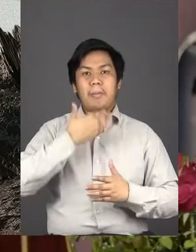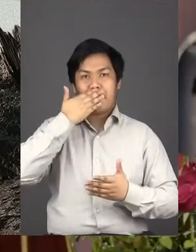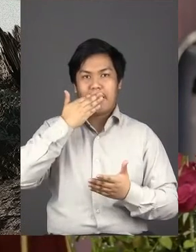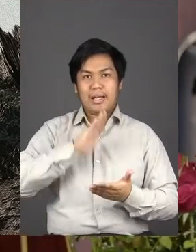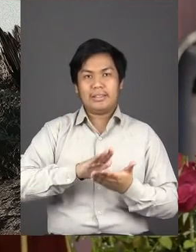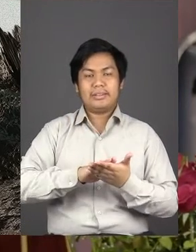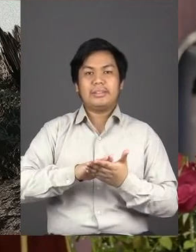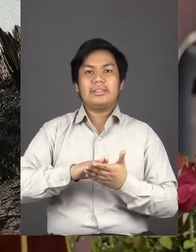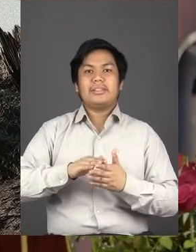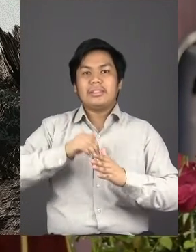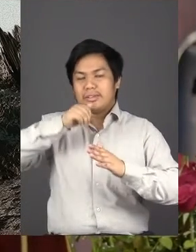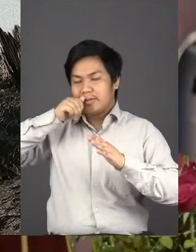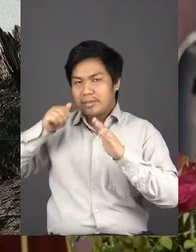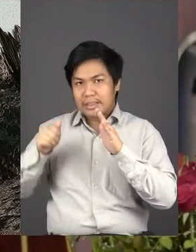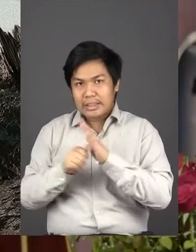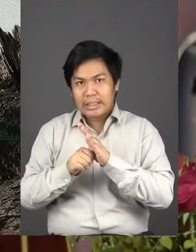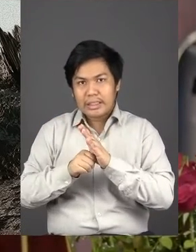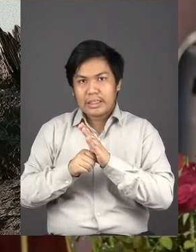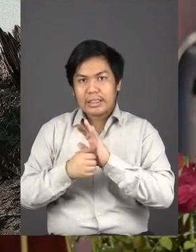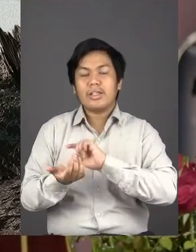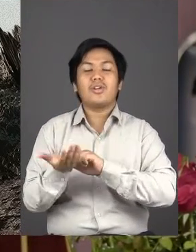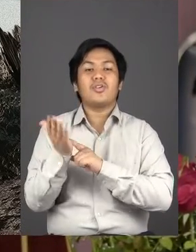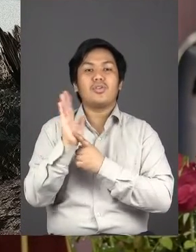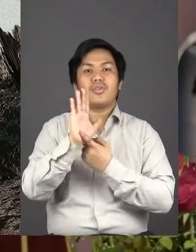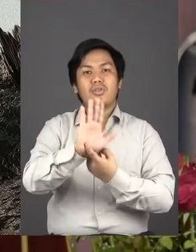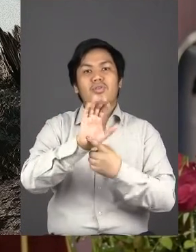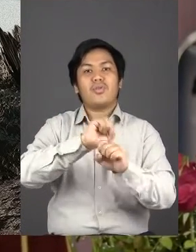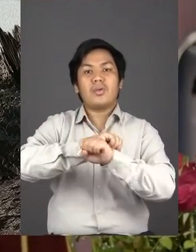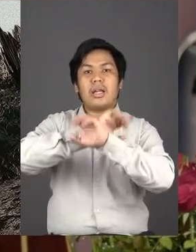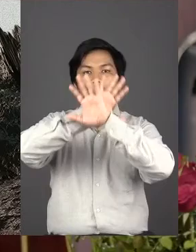buhay na nasa liwanag. Kaya sabi